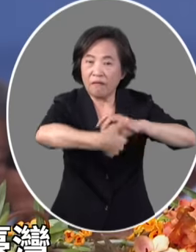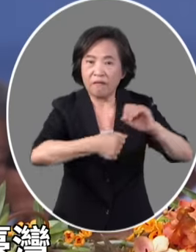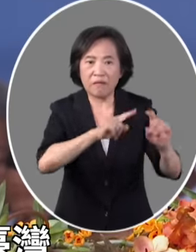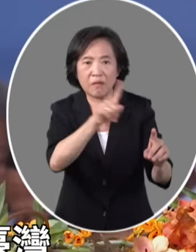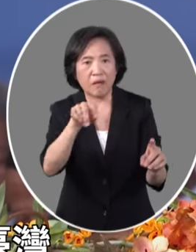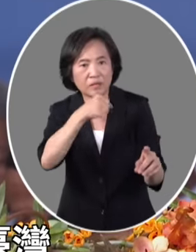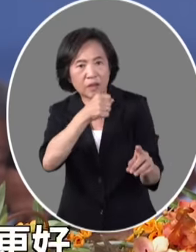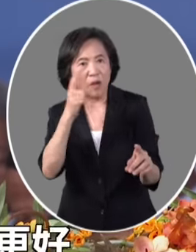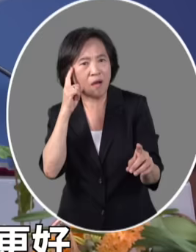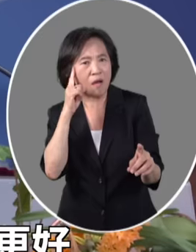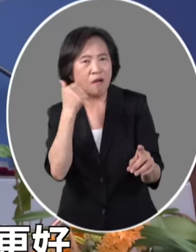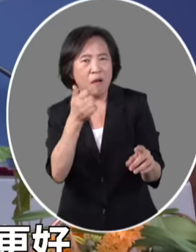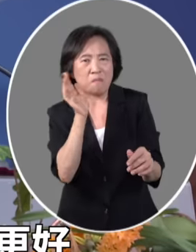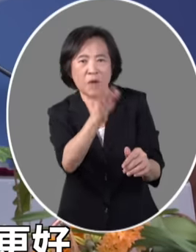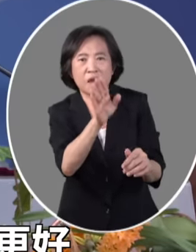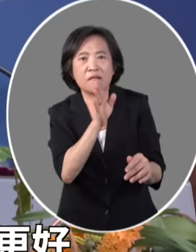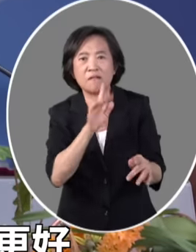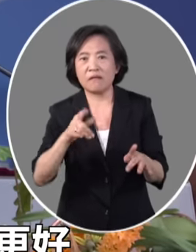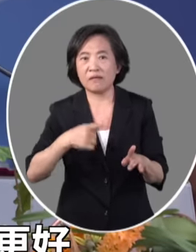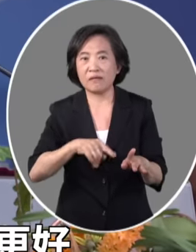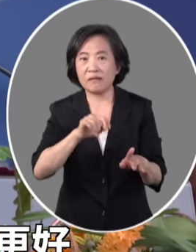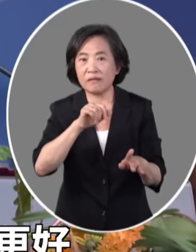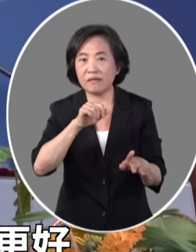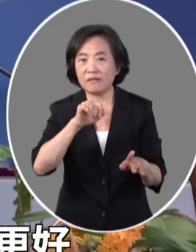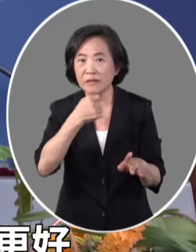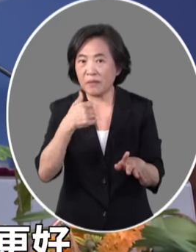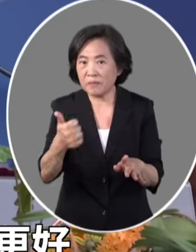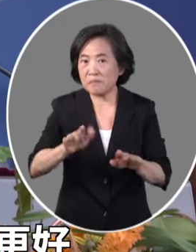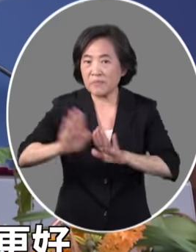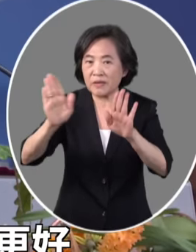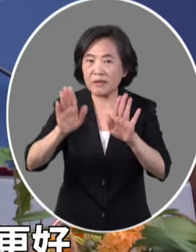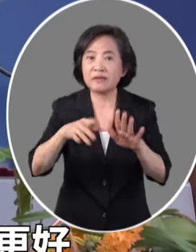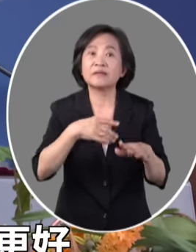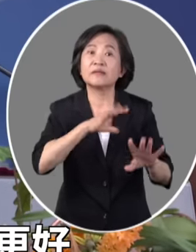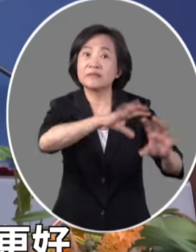的台湾，更要让世界因为民主台